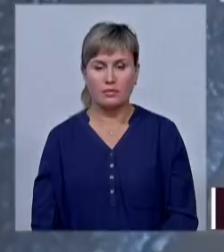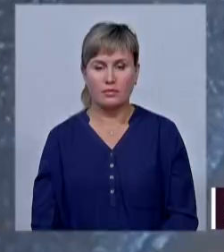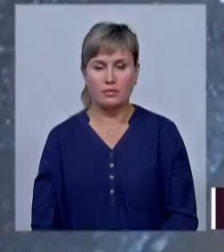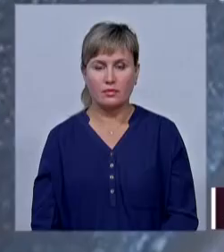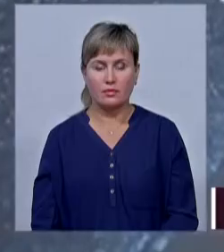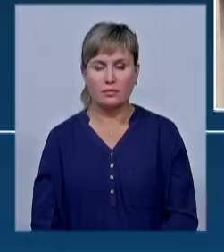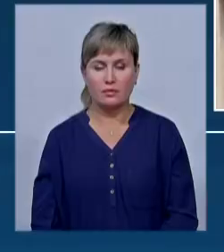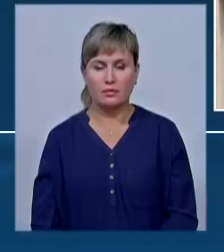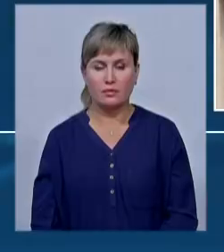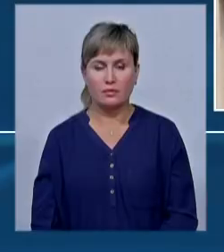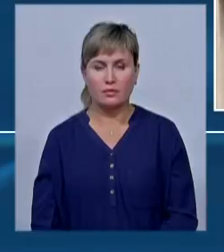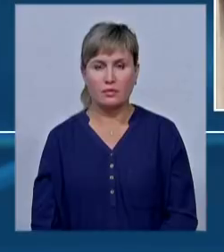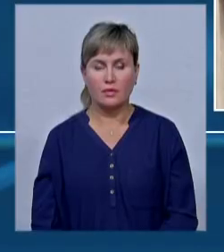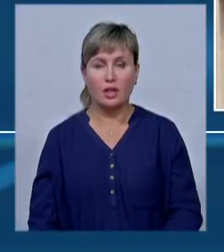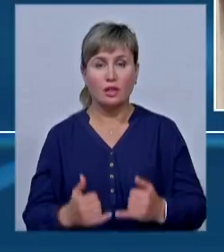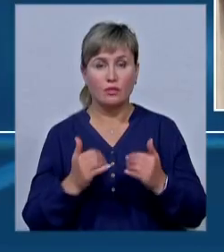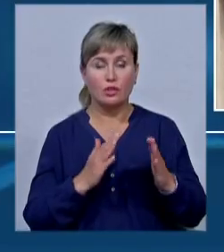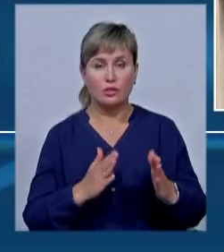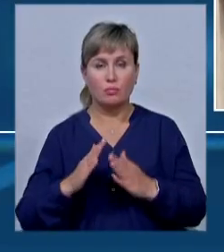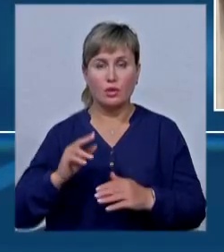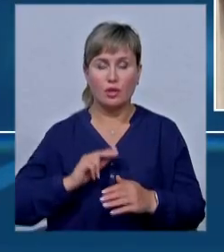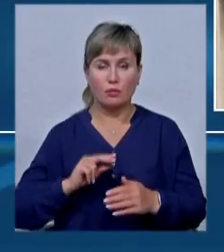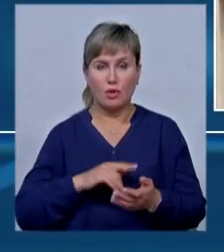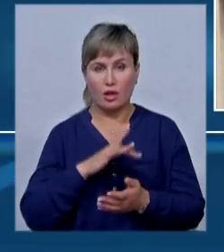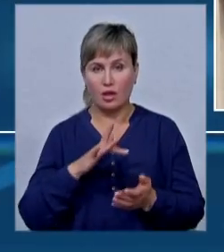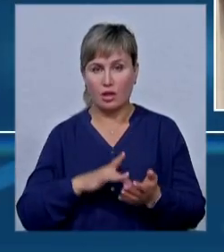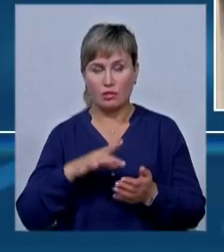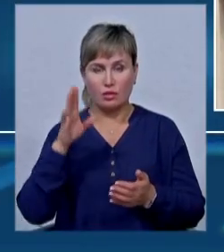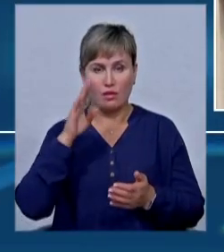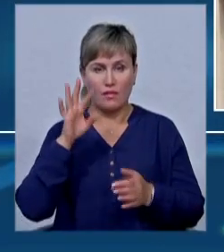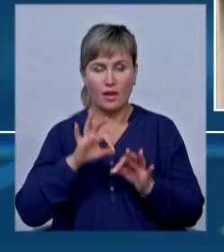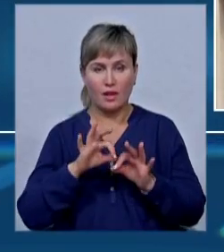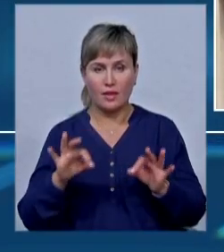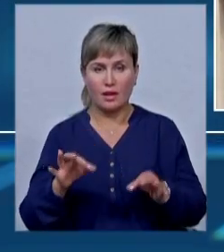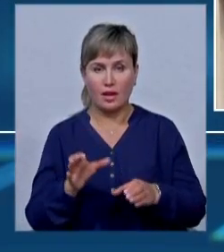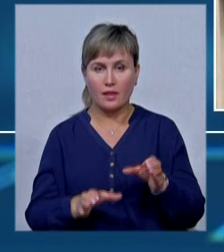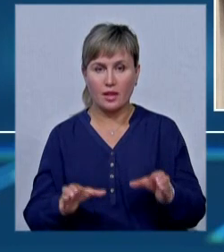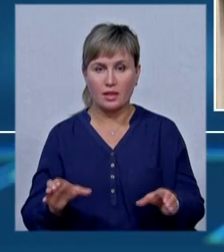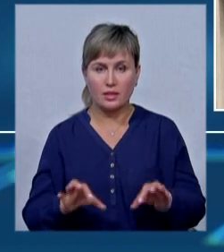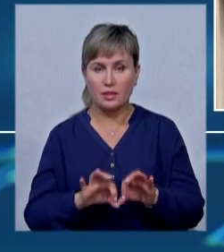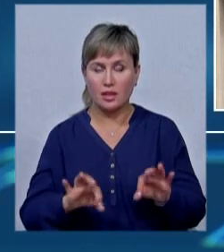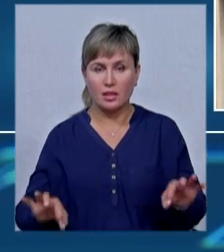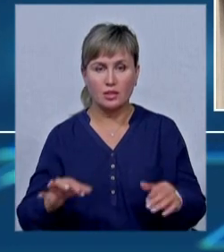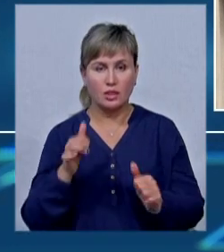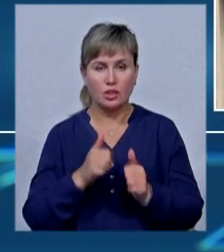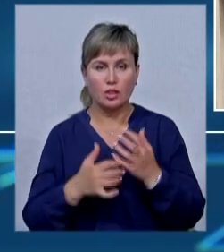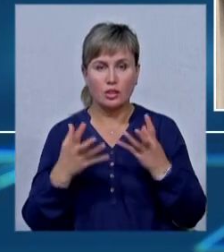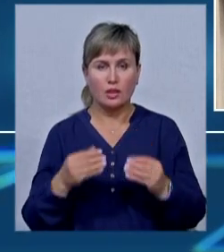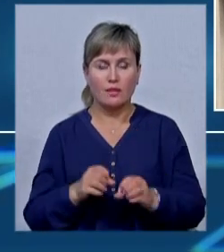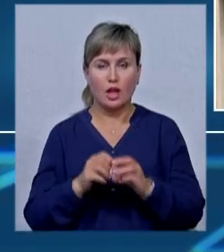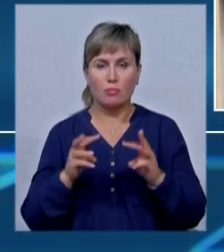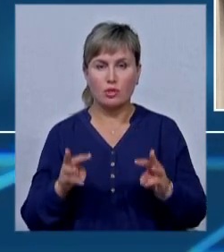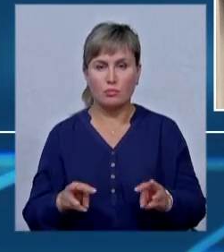непредвиденных обстоятельств. Сегодня стабильность работы городского водопровода и канализации ежедневно